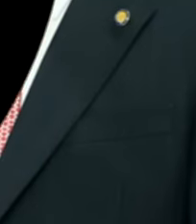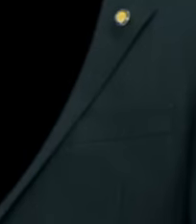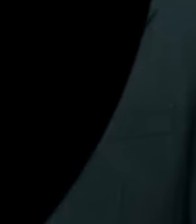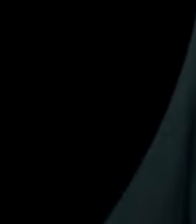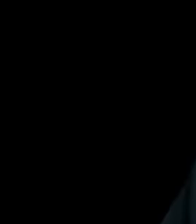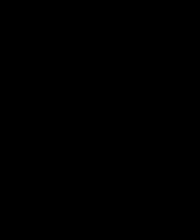바랍니다